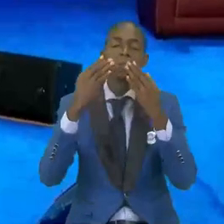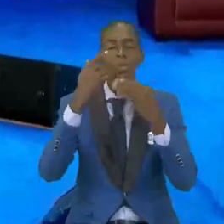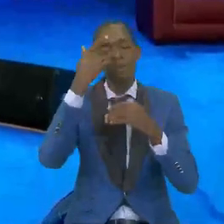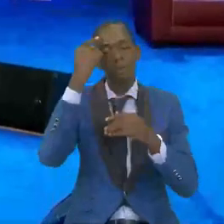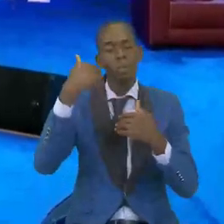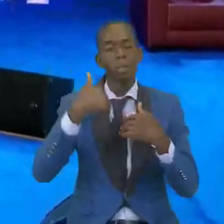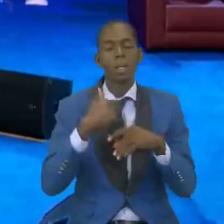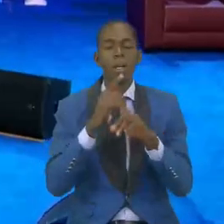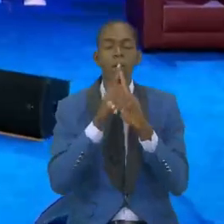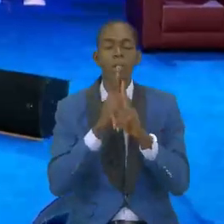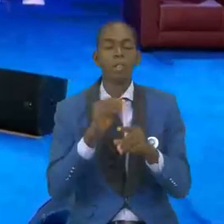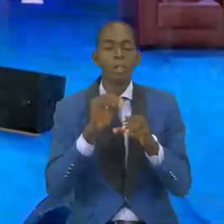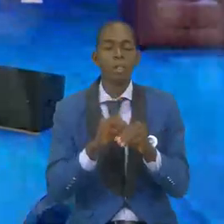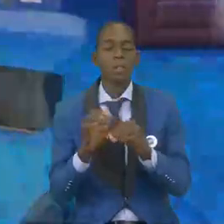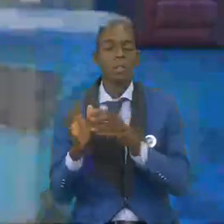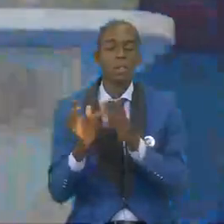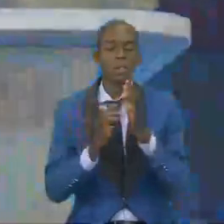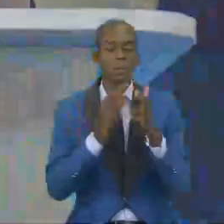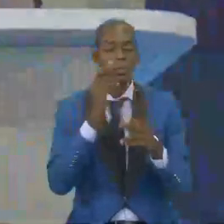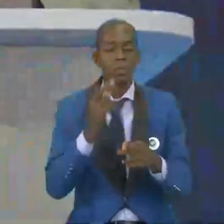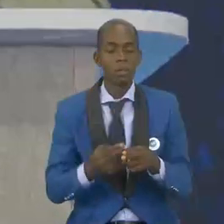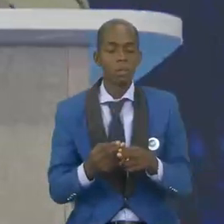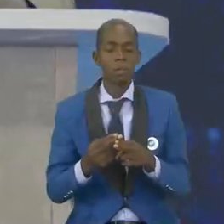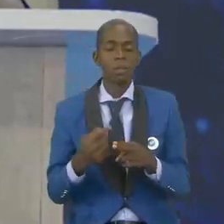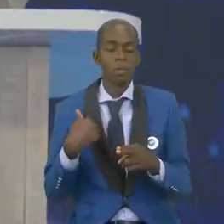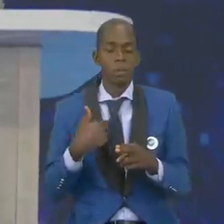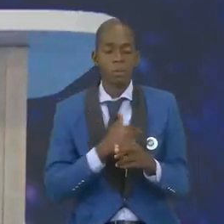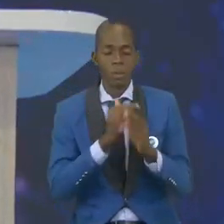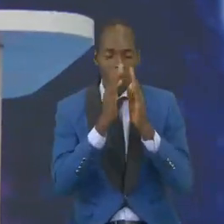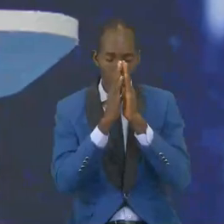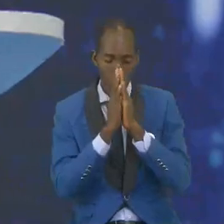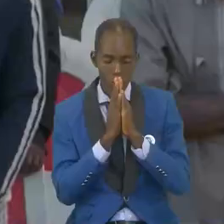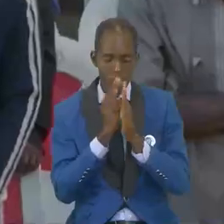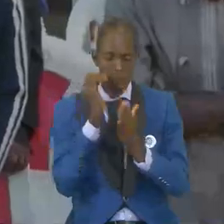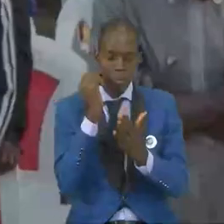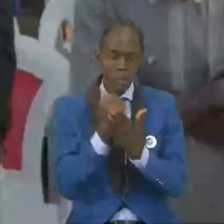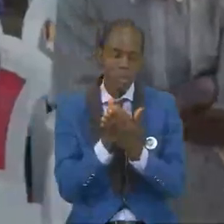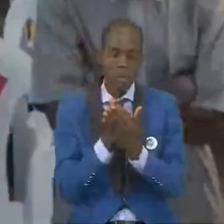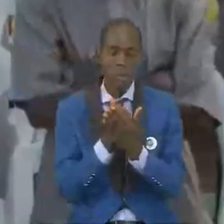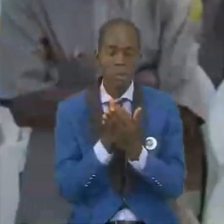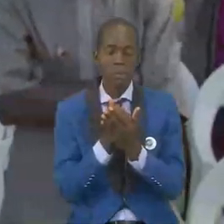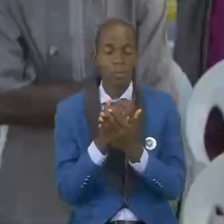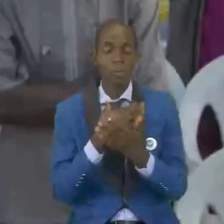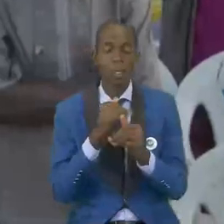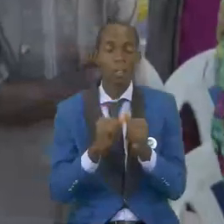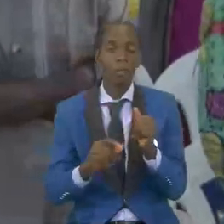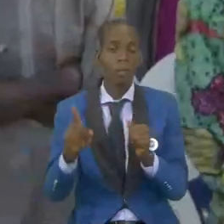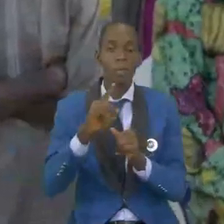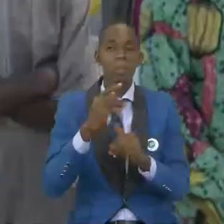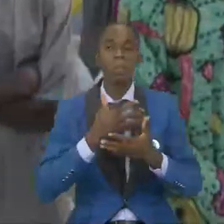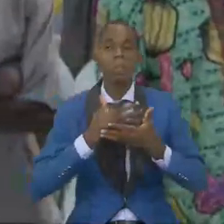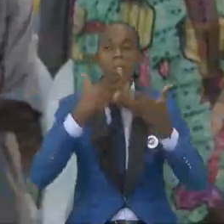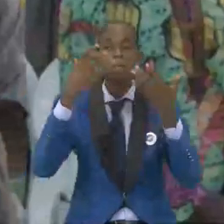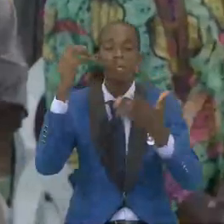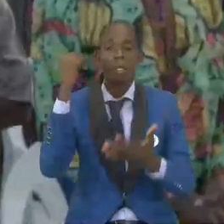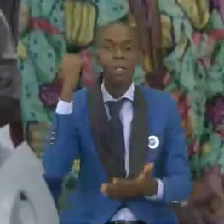là où nous devrions être. Nous te remercions pour l'exaucement. Au nom de Jésus, nous prions.